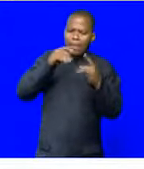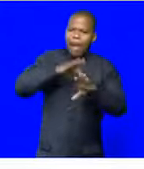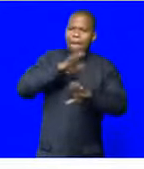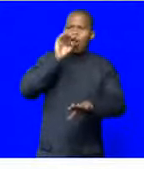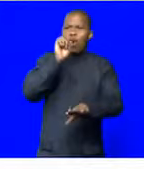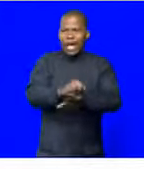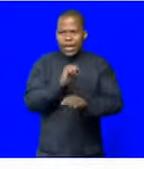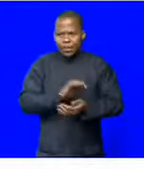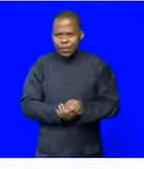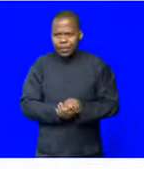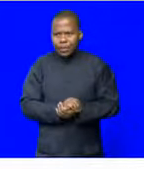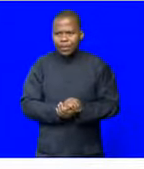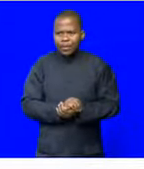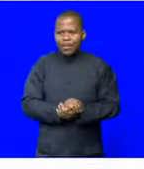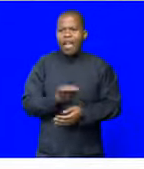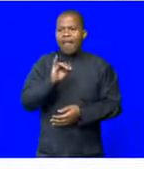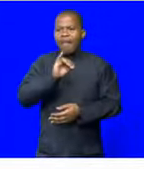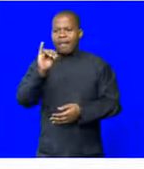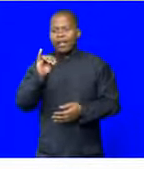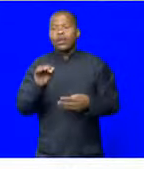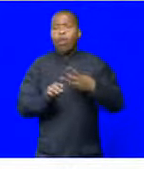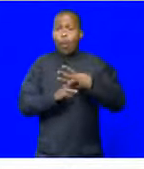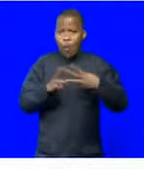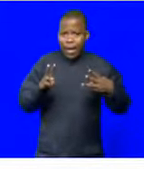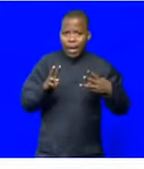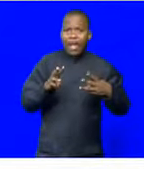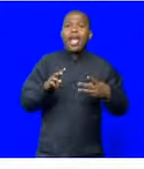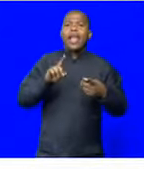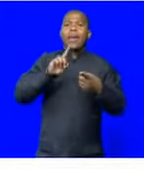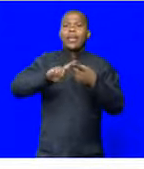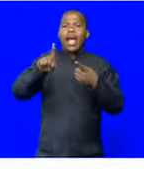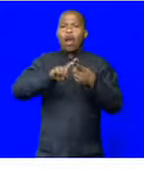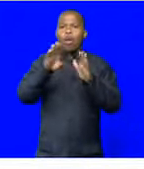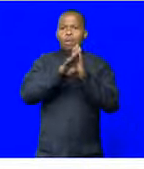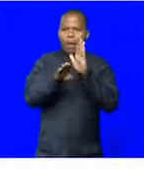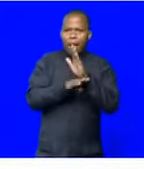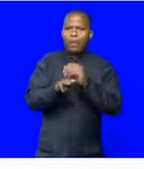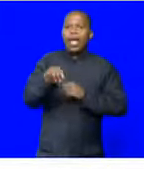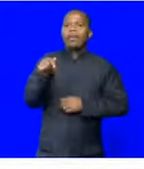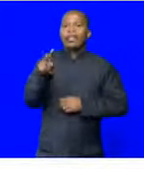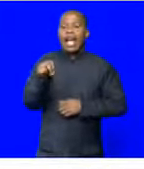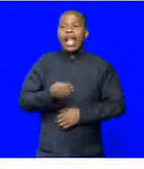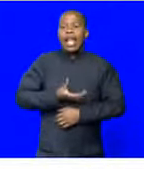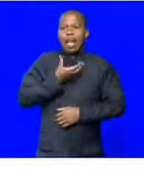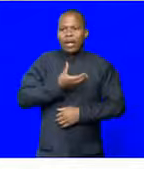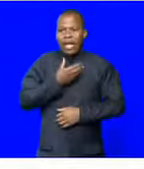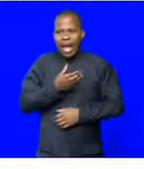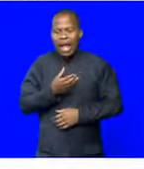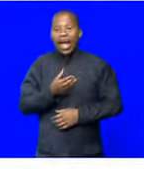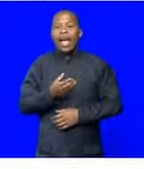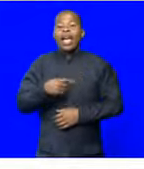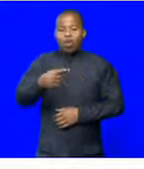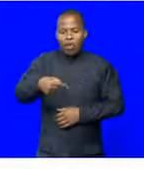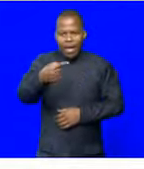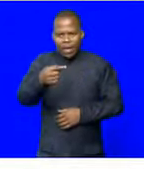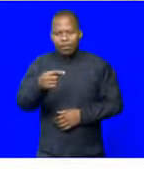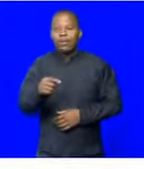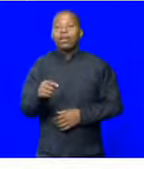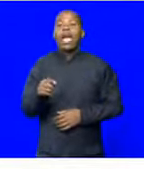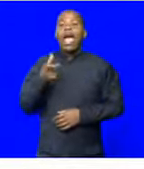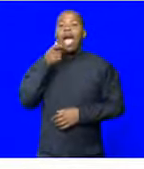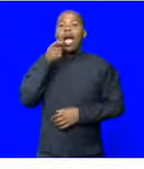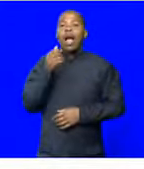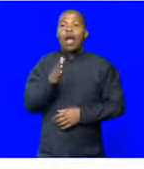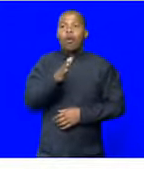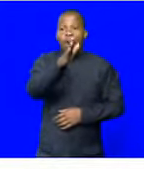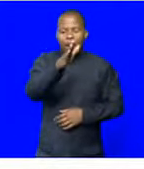ye-M10 Premier League eliviki lekuqala ichubekile ngelisonto kulawo macembu langakhona ukudlala ngomgcibelo. Enkundleni yesiveka somhlolo licembu lembabana Highlanders